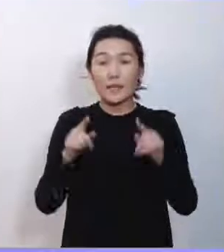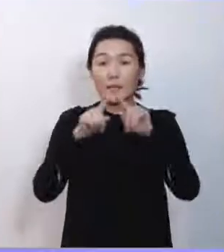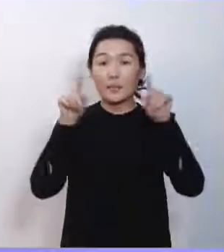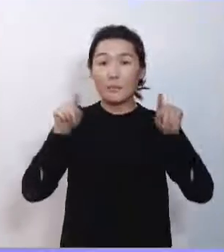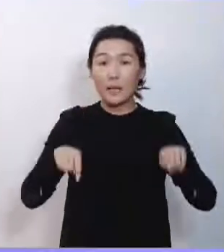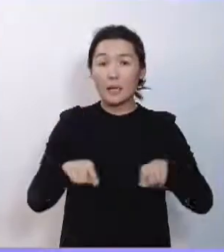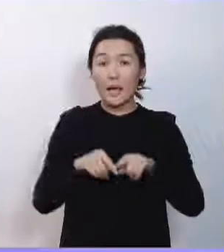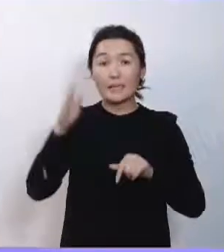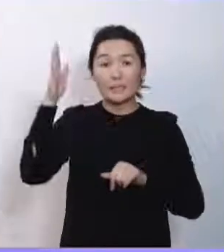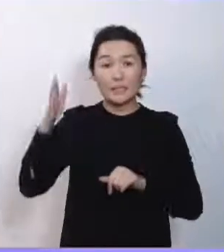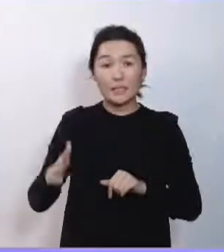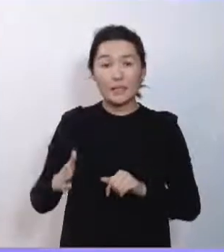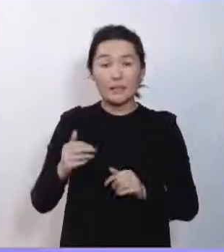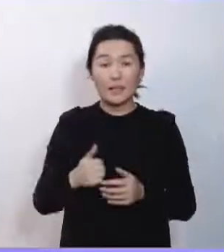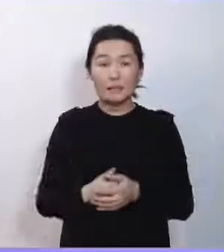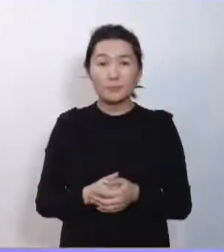на стене.